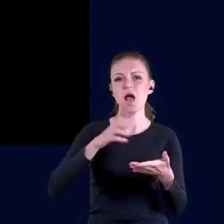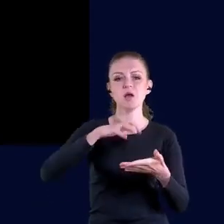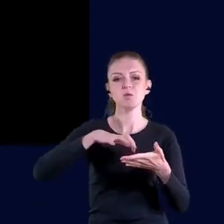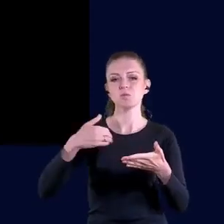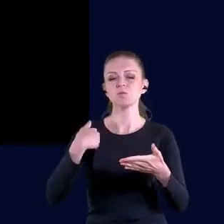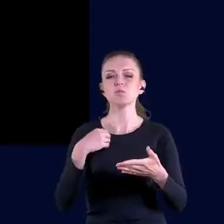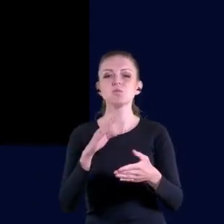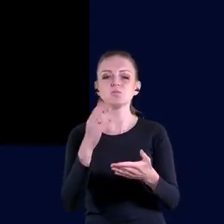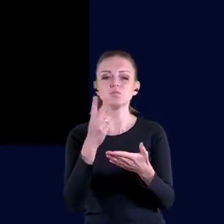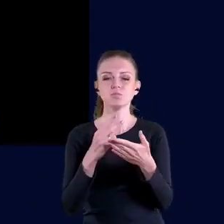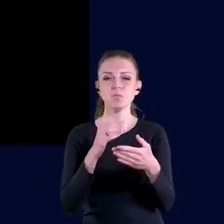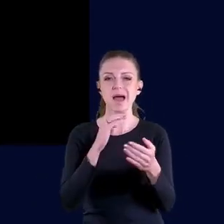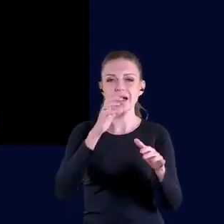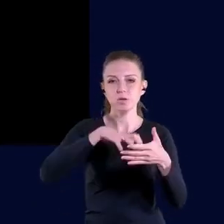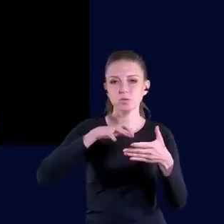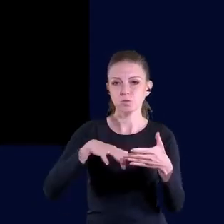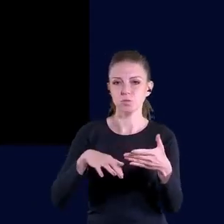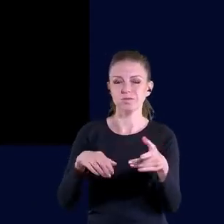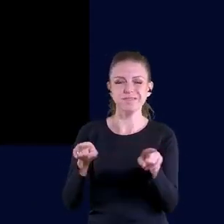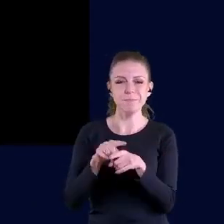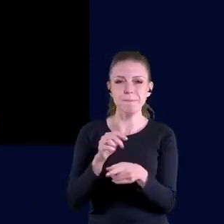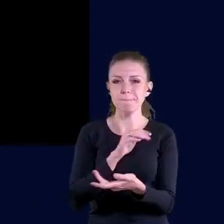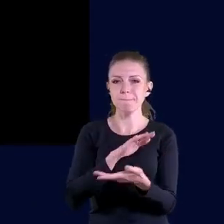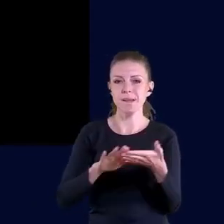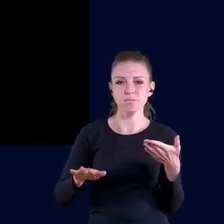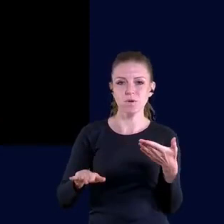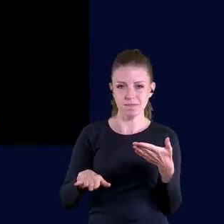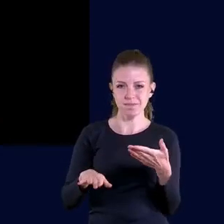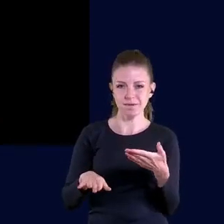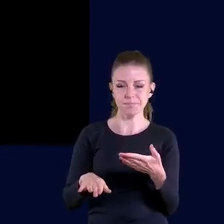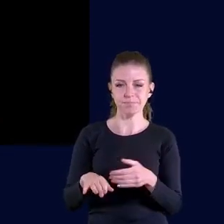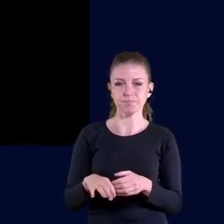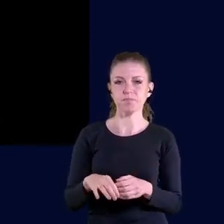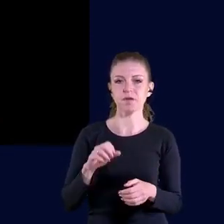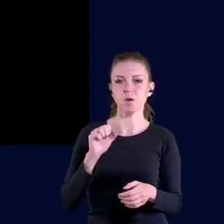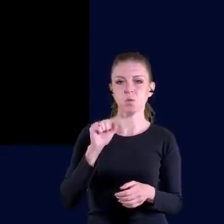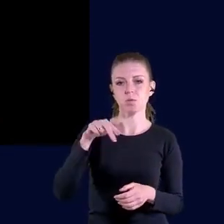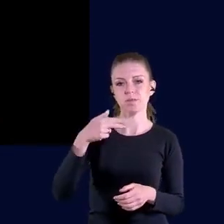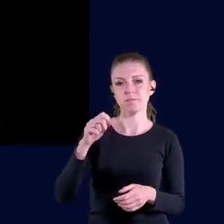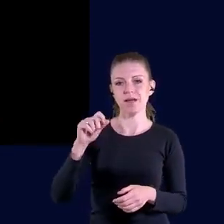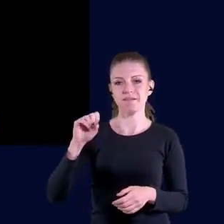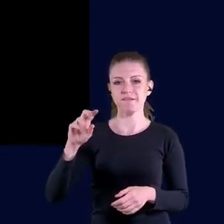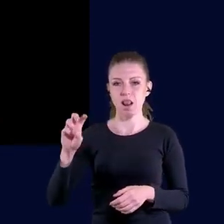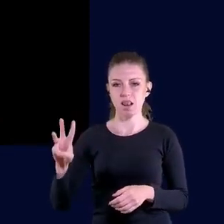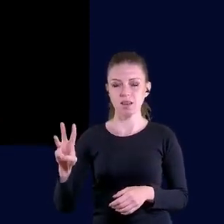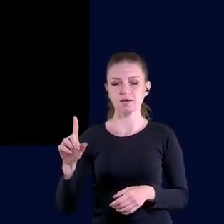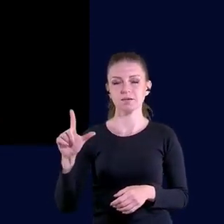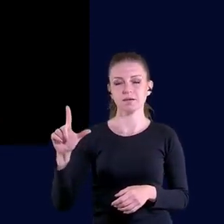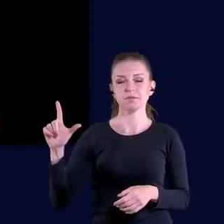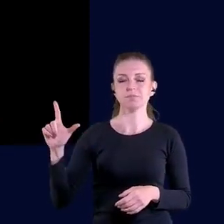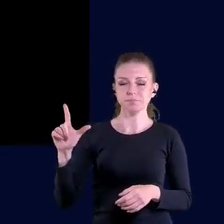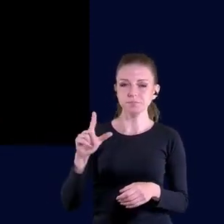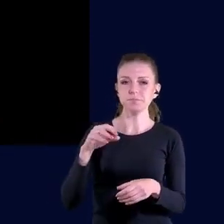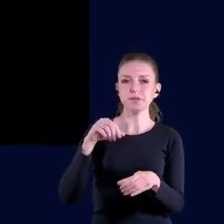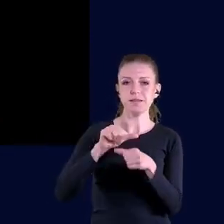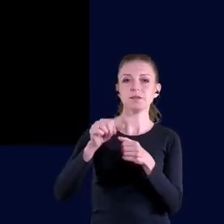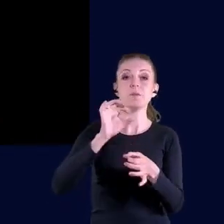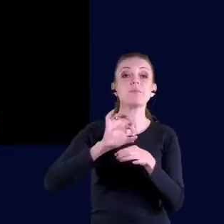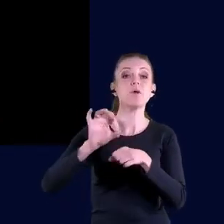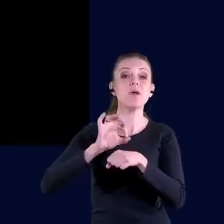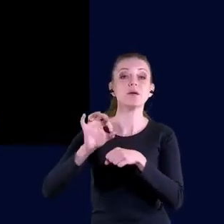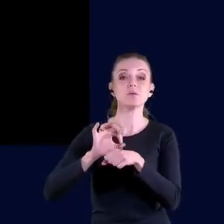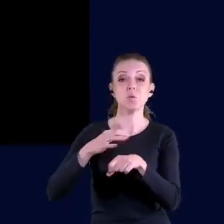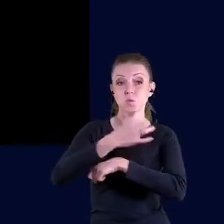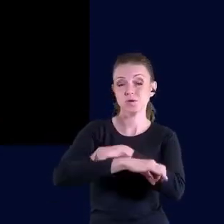stosujących też narzędzia Hej World to te wyniki dla niektórych uczelni były bardzo zbieżne na przykład jest taki projekt